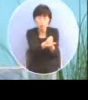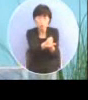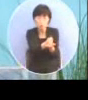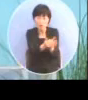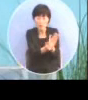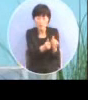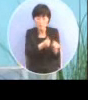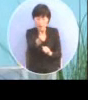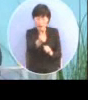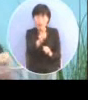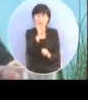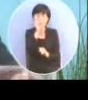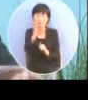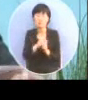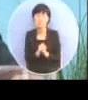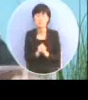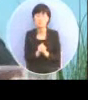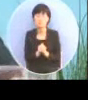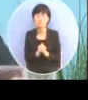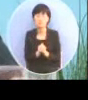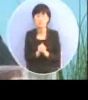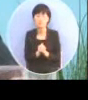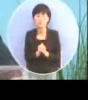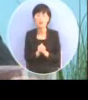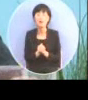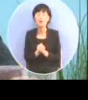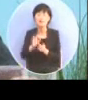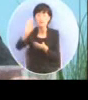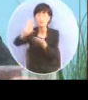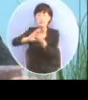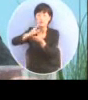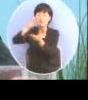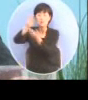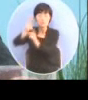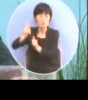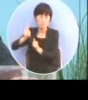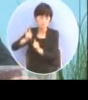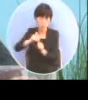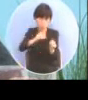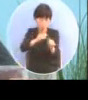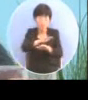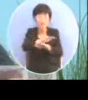Và con người không thắng được sự tấn công của ma quỷ. Duy nhất Đức Chúa Giêsu đến.